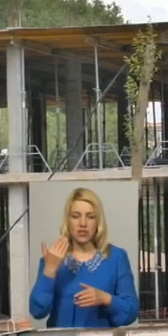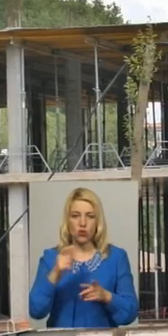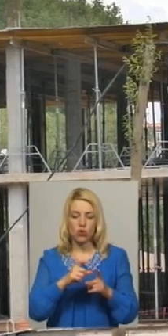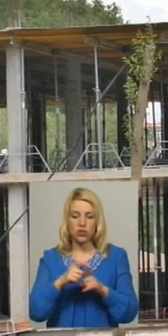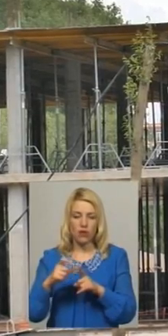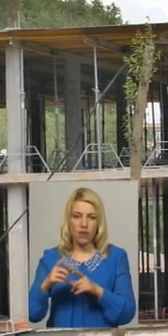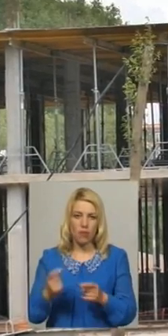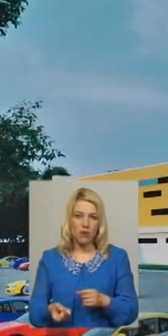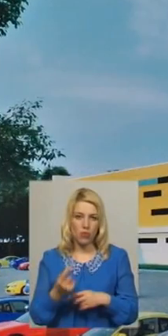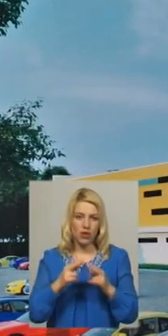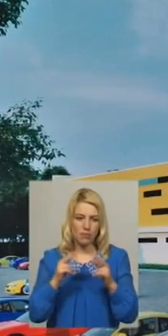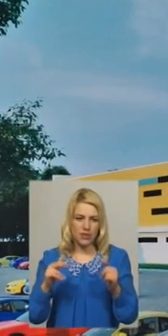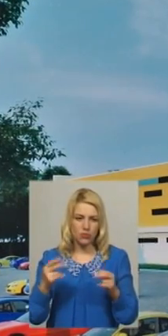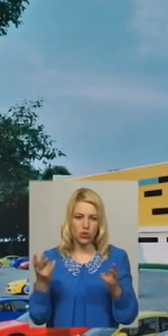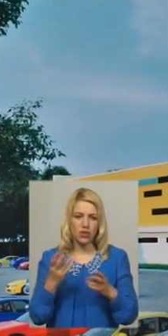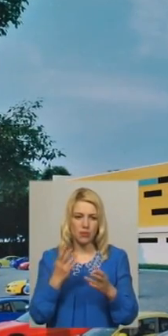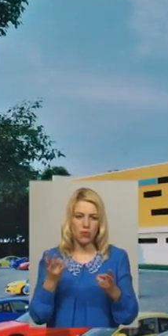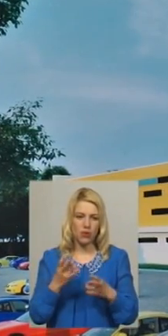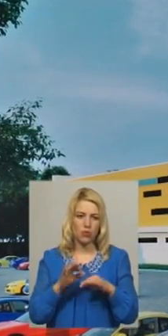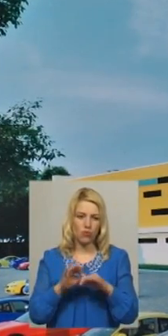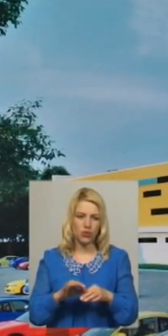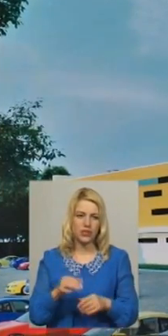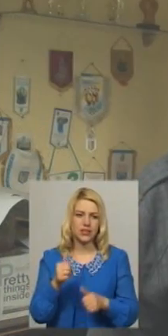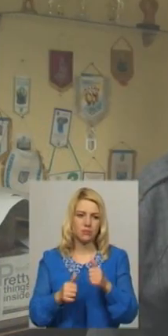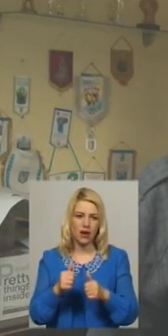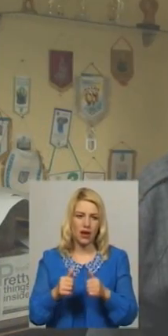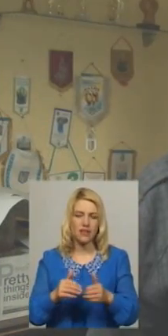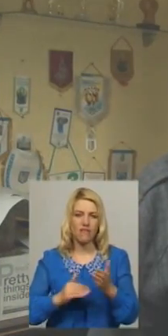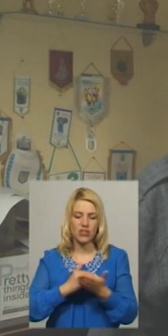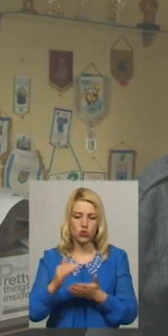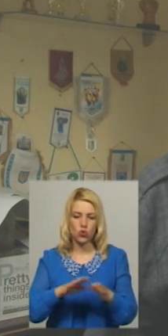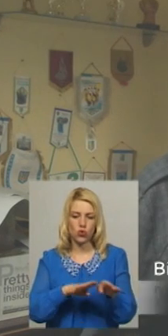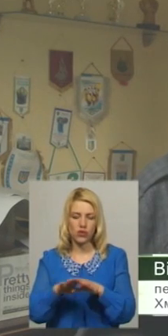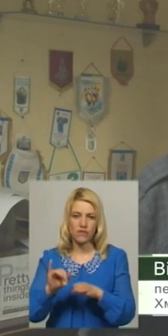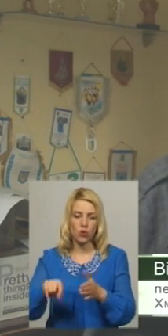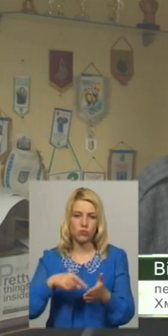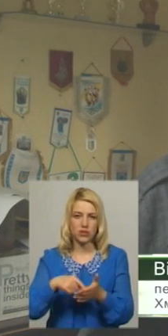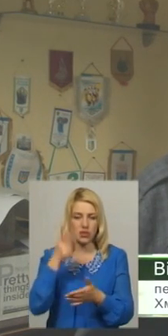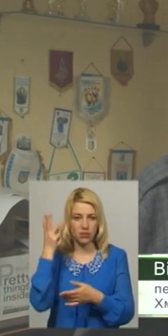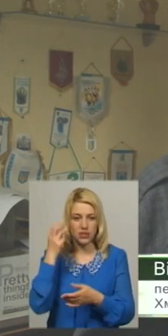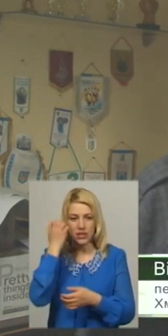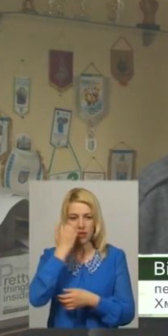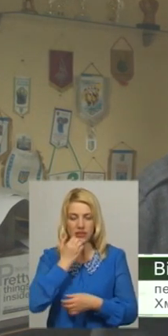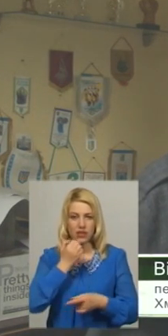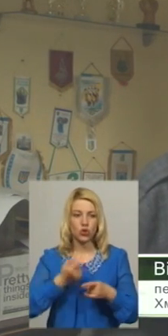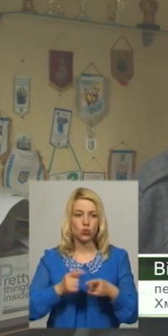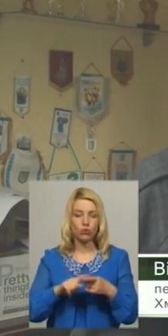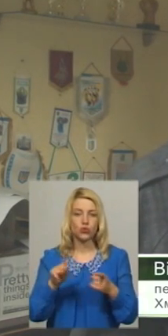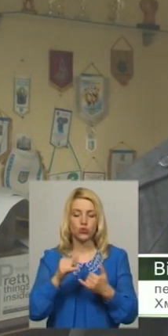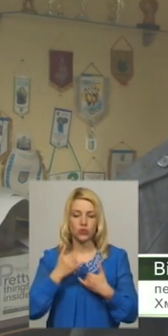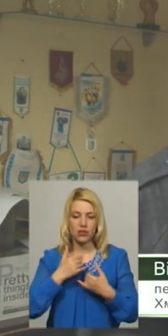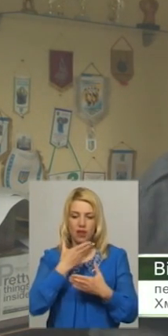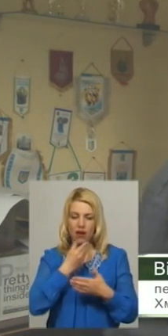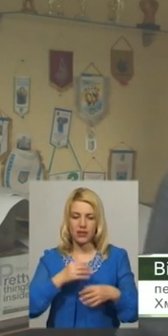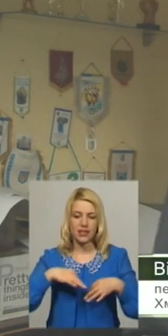палацу спорту дозволить проводити змагання високого рівня у Хмельницькому. Завдяки тому, що в нас гарне